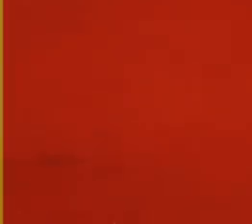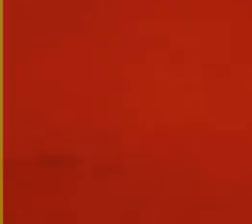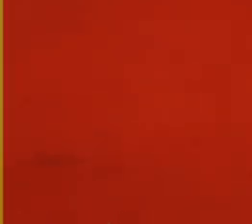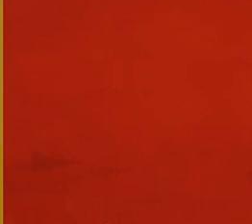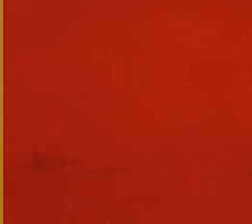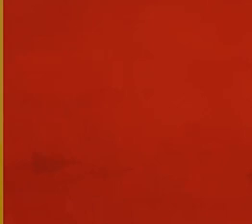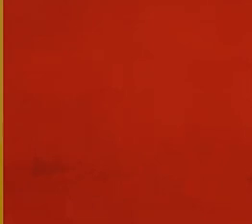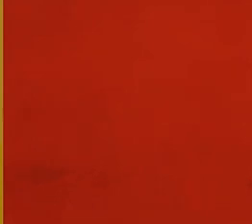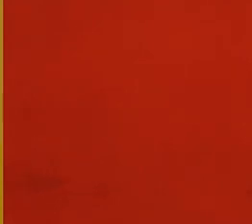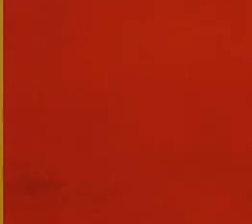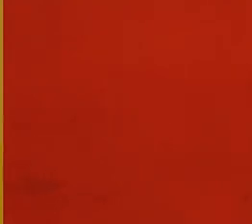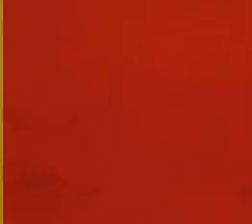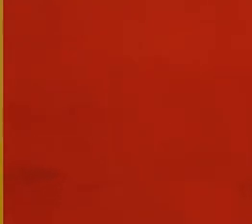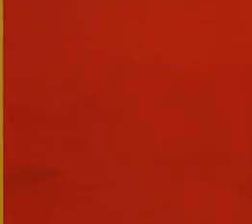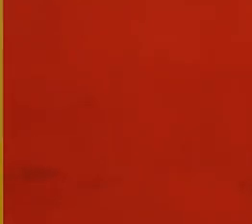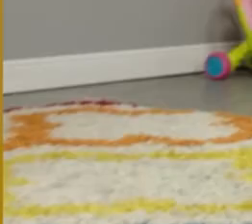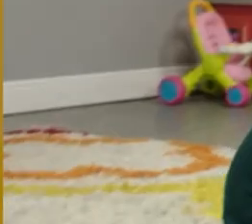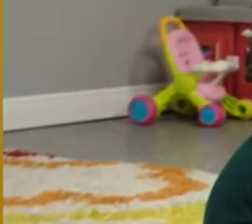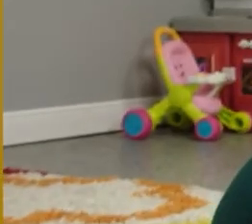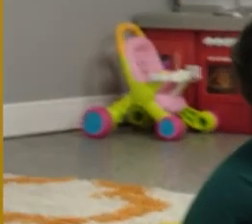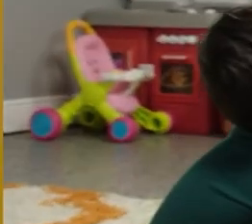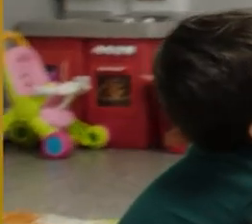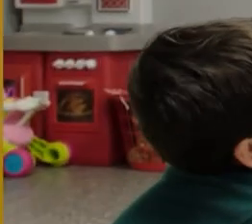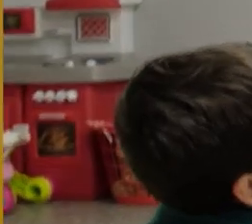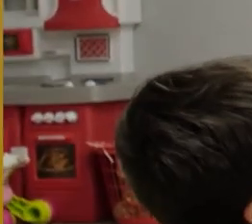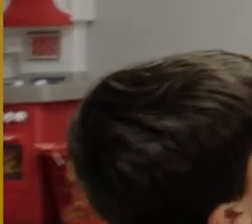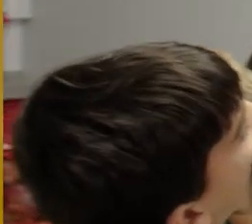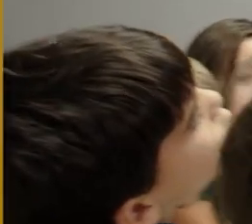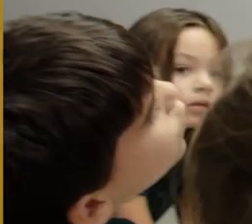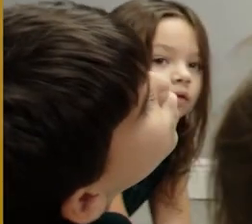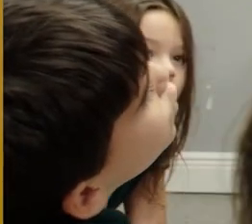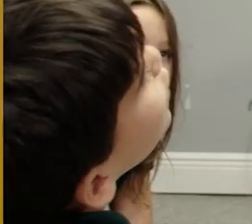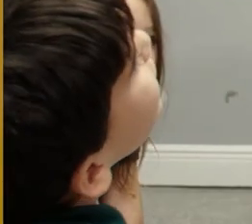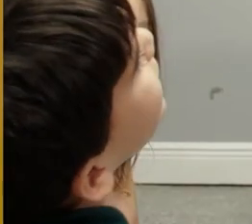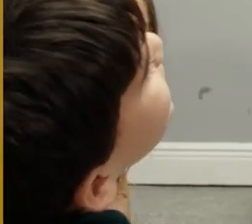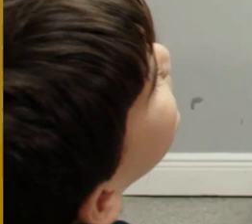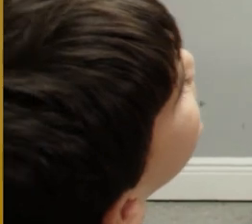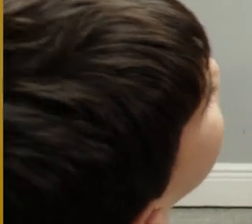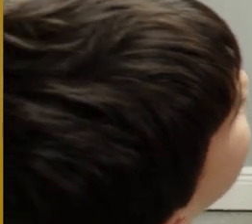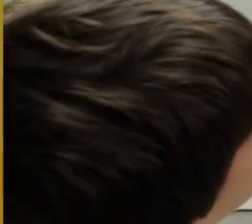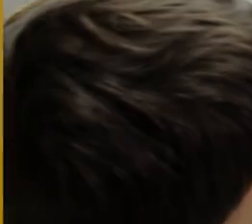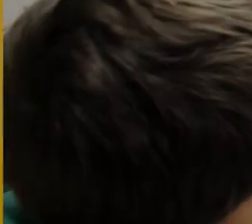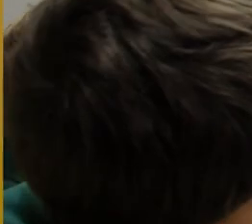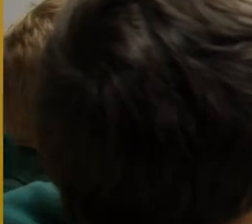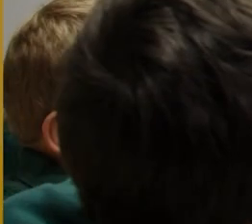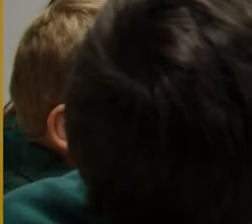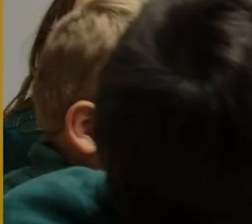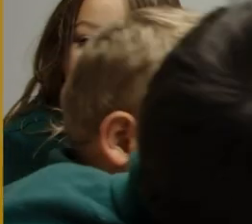L'école attire l'attention internationale, avec un prof en particulier qui est venu au Bayou de la